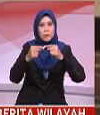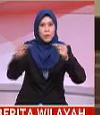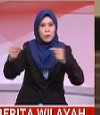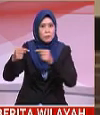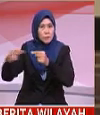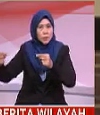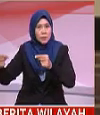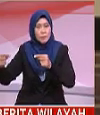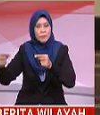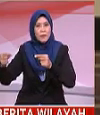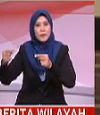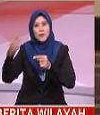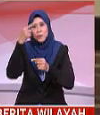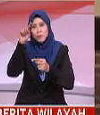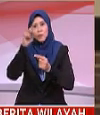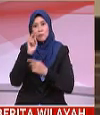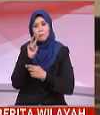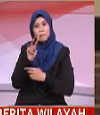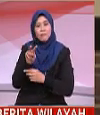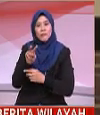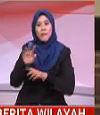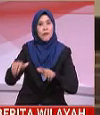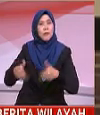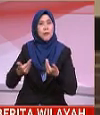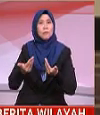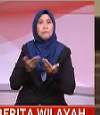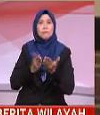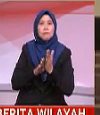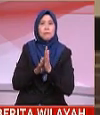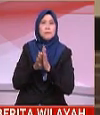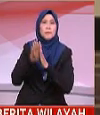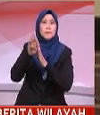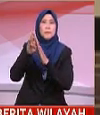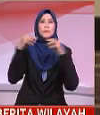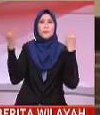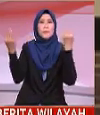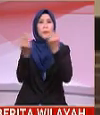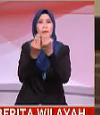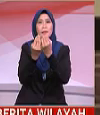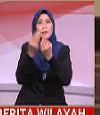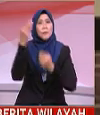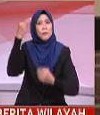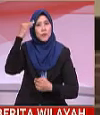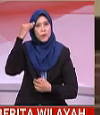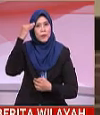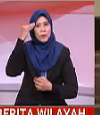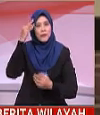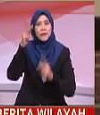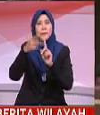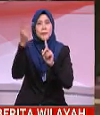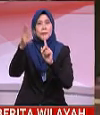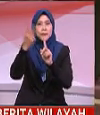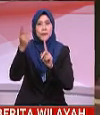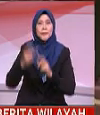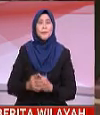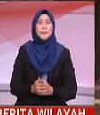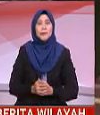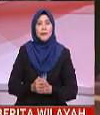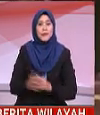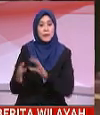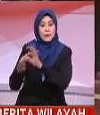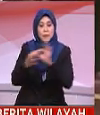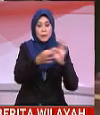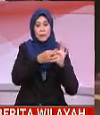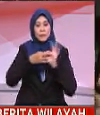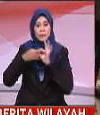keputusan bagi melihat perjalanan pembangunan masyarakat Bumi Putera di negeri Pulau Pinang.